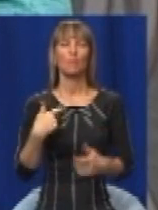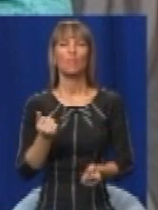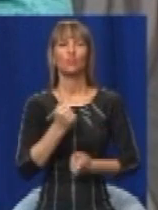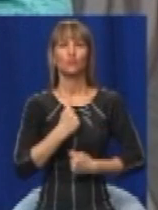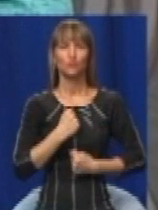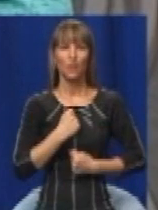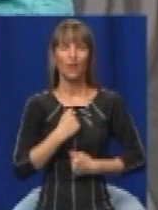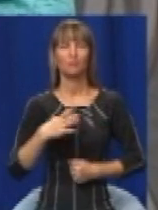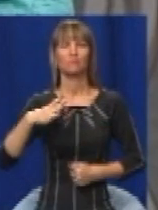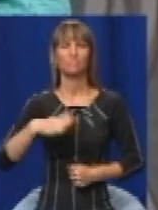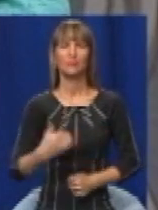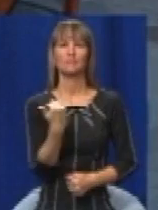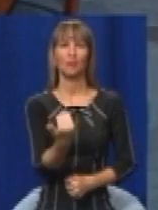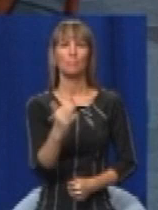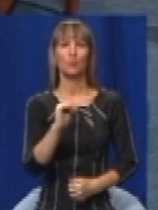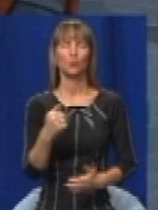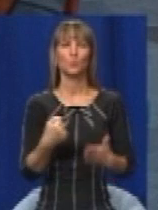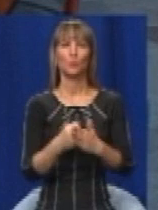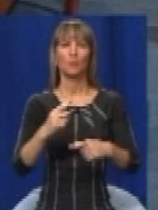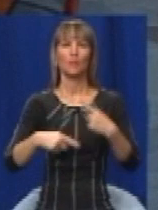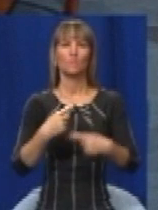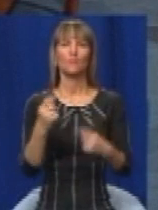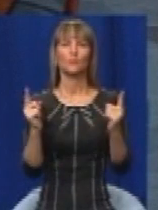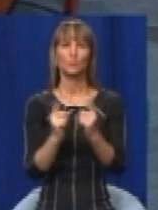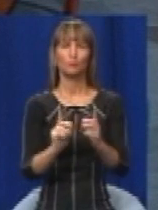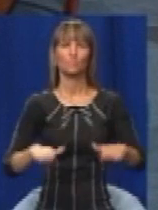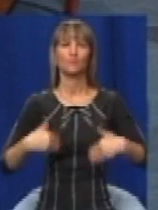жаль, змушені з вами прощатися до наступної зустрічі.